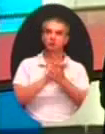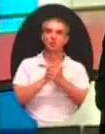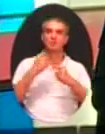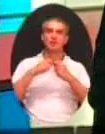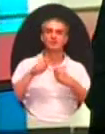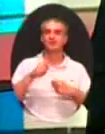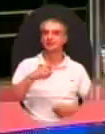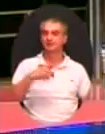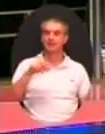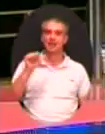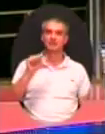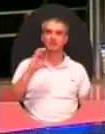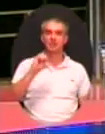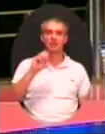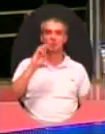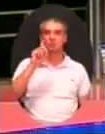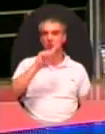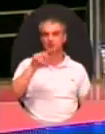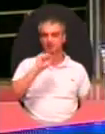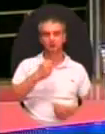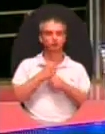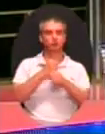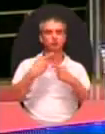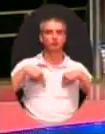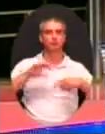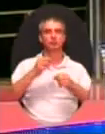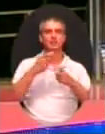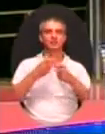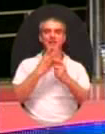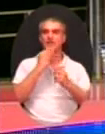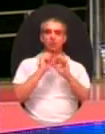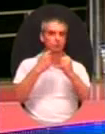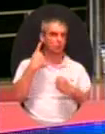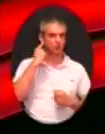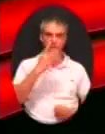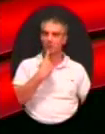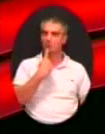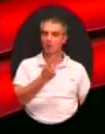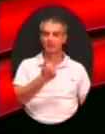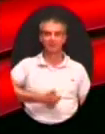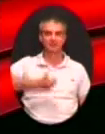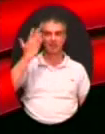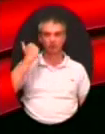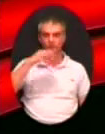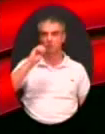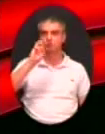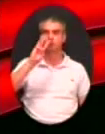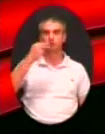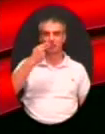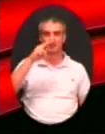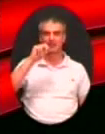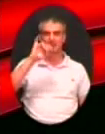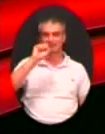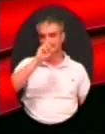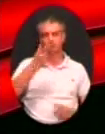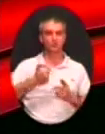חבר הכנסת אליעזר מנחם מוזס, יושב ראש סיעת יהדות התורה, שלום לך. בוא נשמע את הדברים שאומר השר לשעבר משה ניסים,